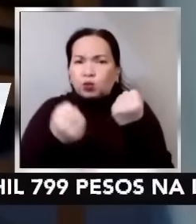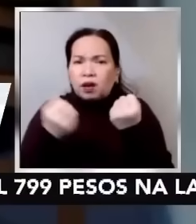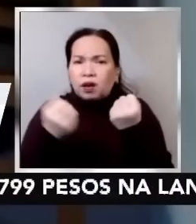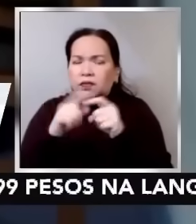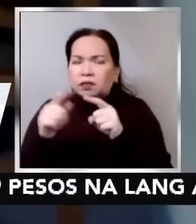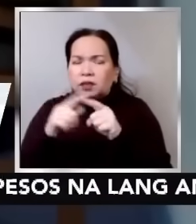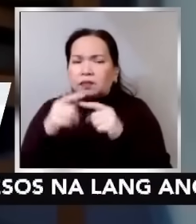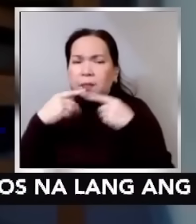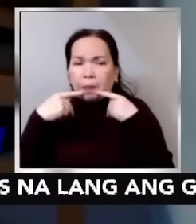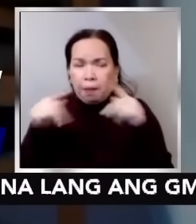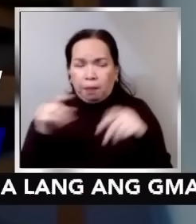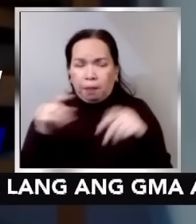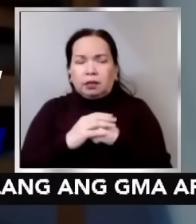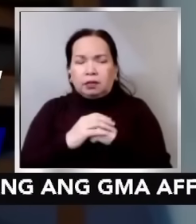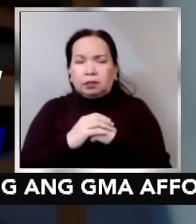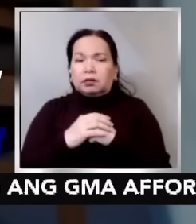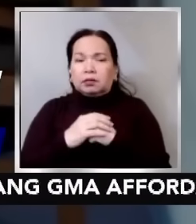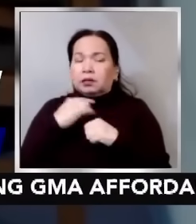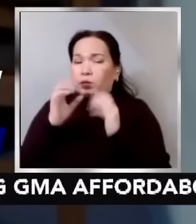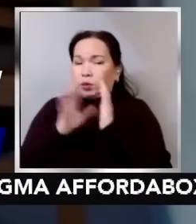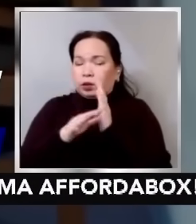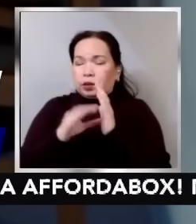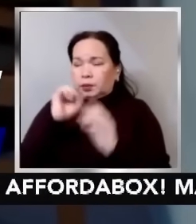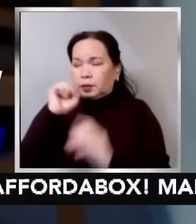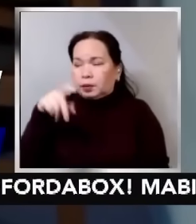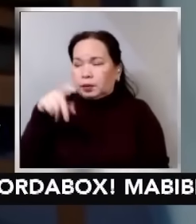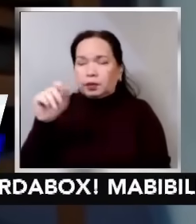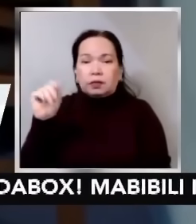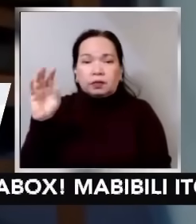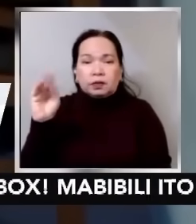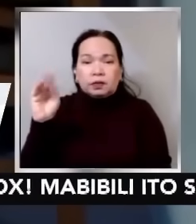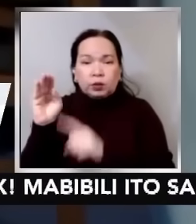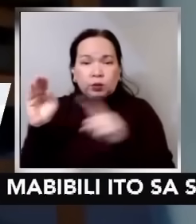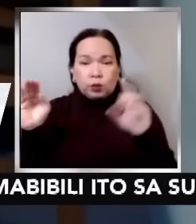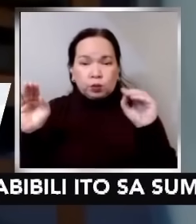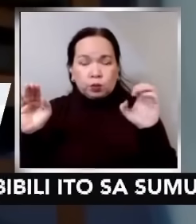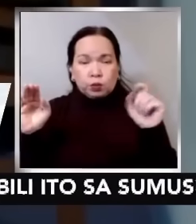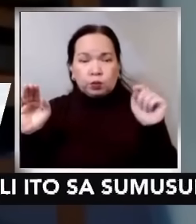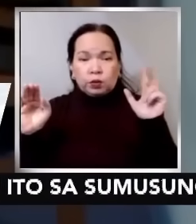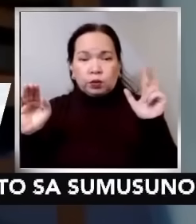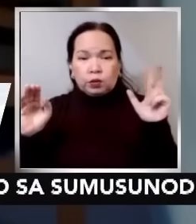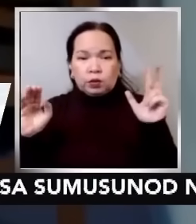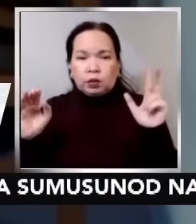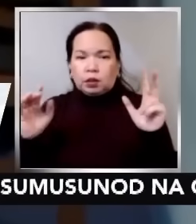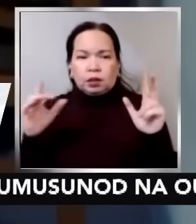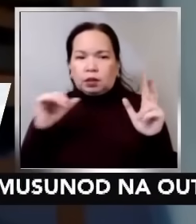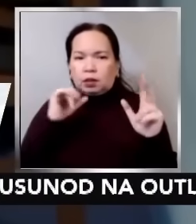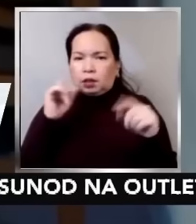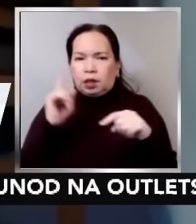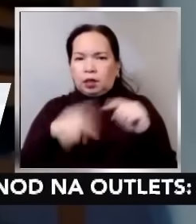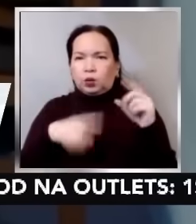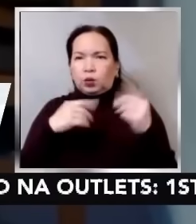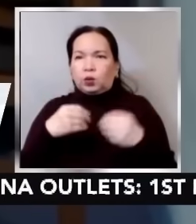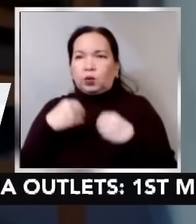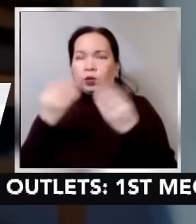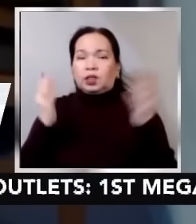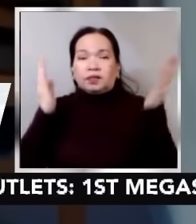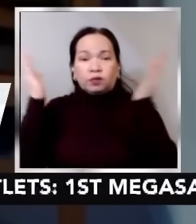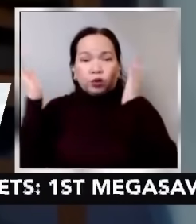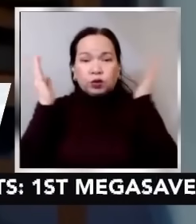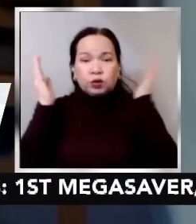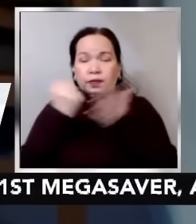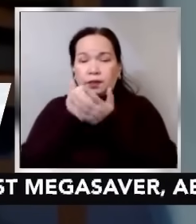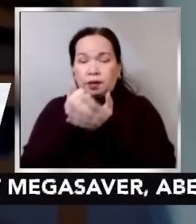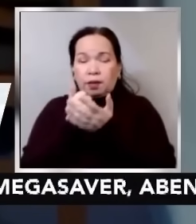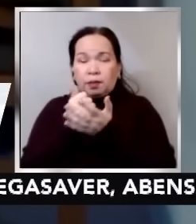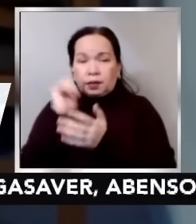sa COMELEC, mula September 15 hanggang October 30, bawal ang pagpapatupad ng social services ng gobyerno at ng